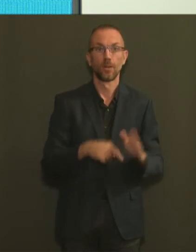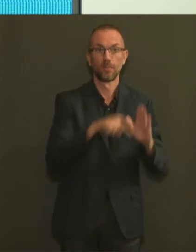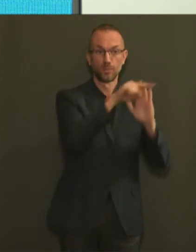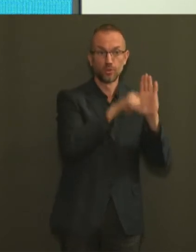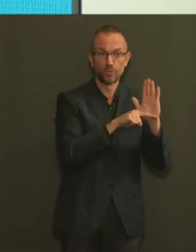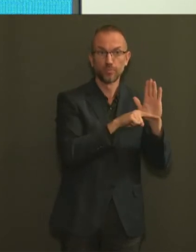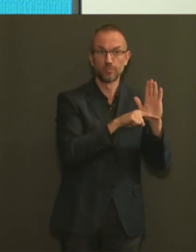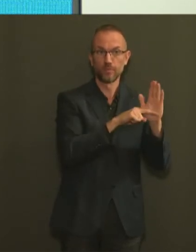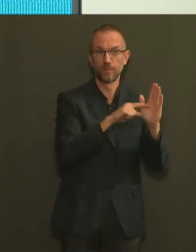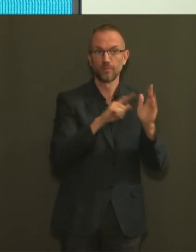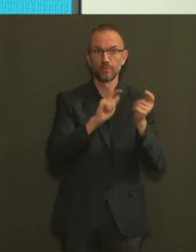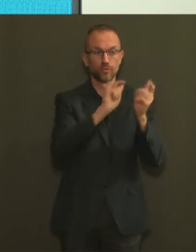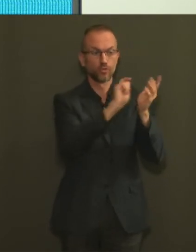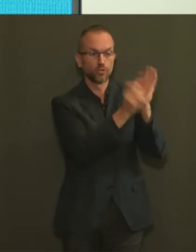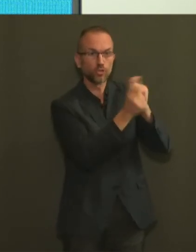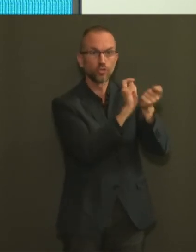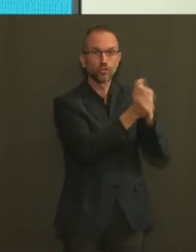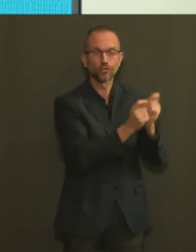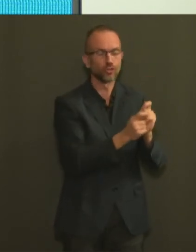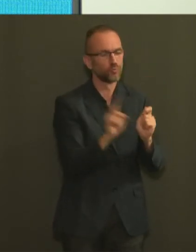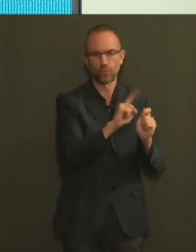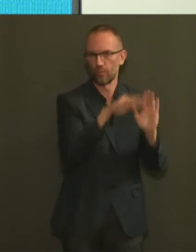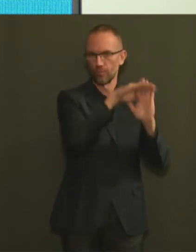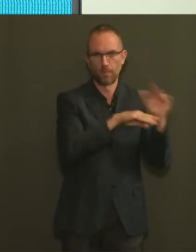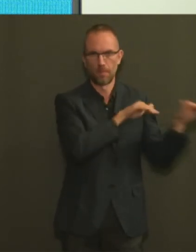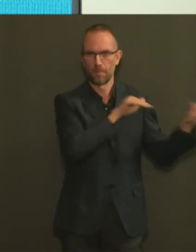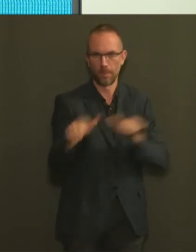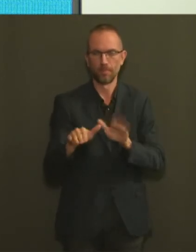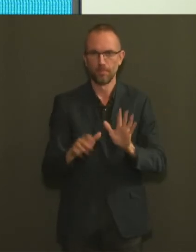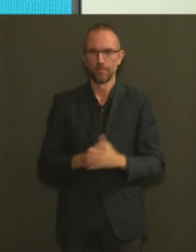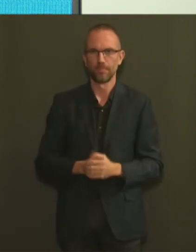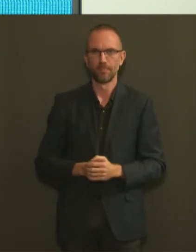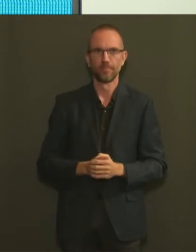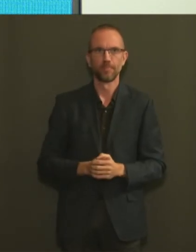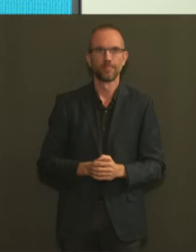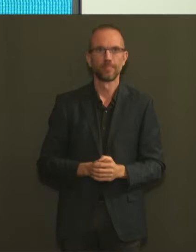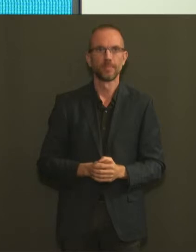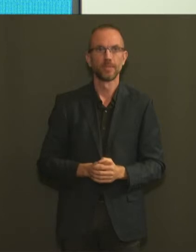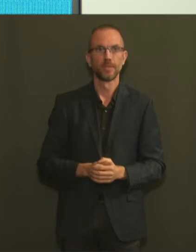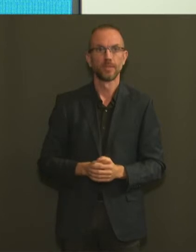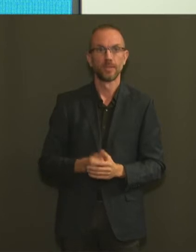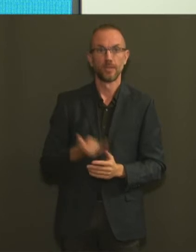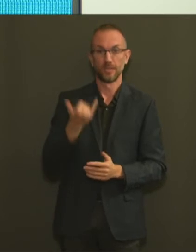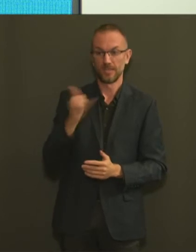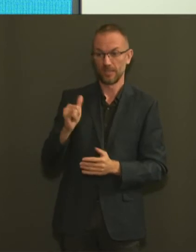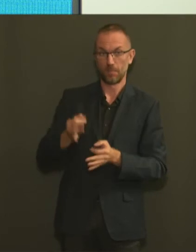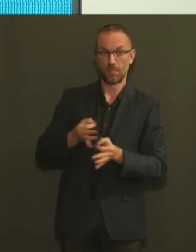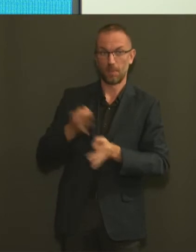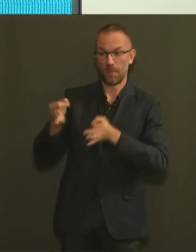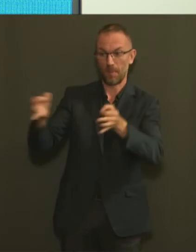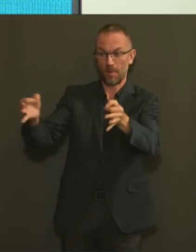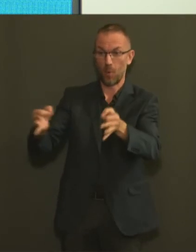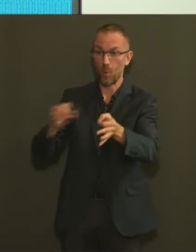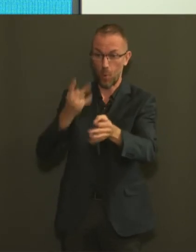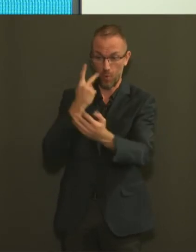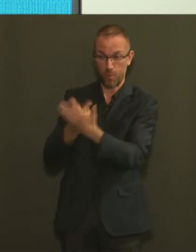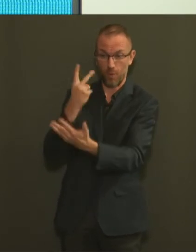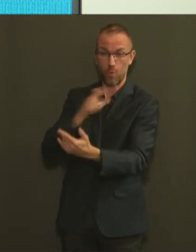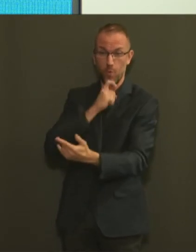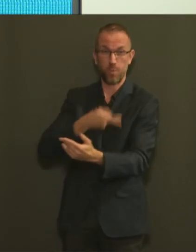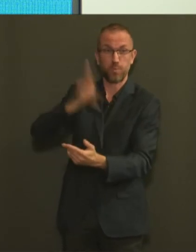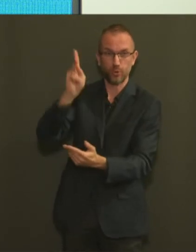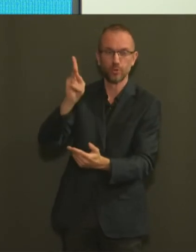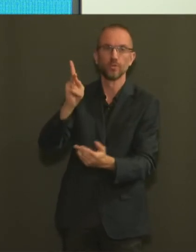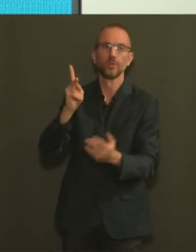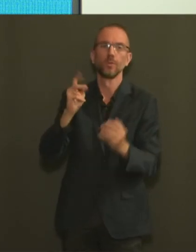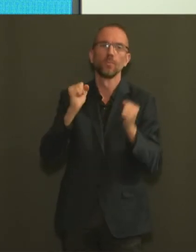contagiosité s'il est plus contagieux cela implique a pas d'autres mesures sauf que de les appliquer encore mieux si on peut dire que